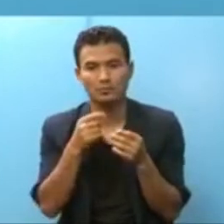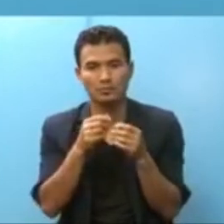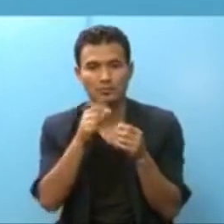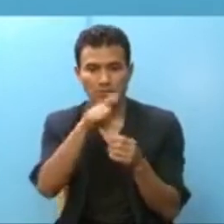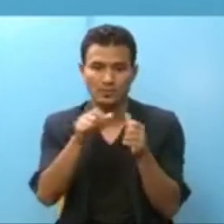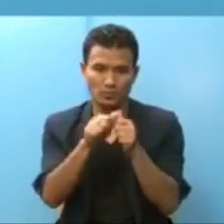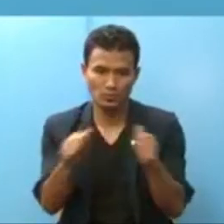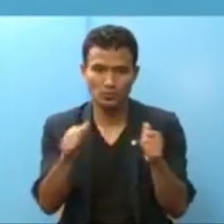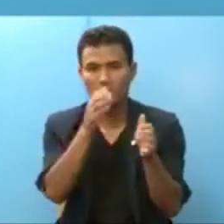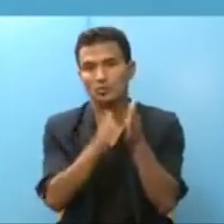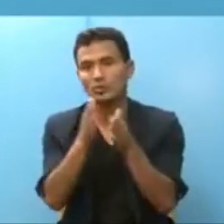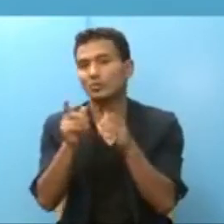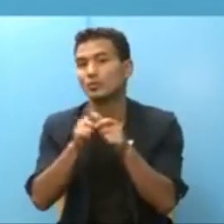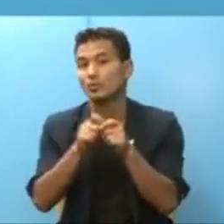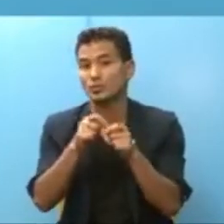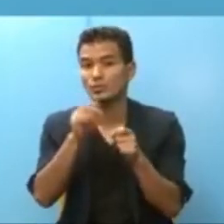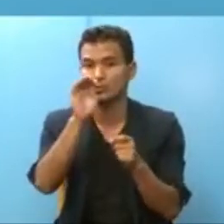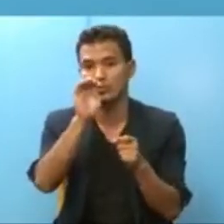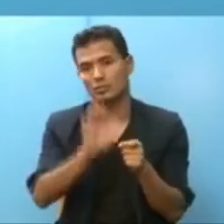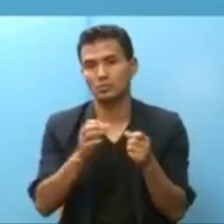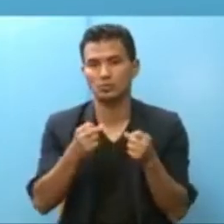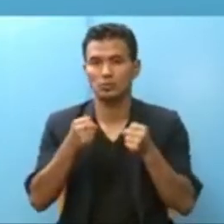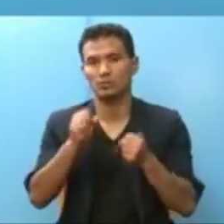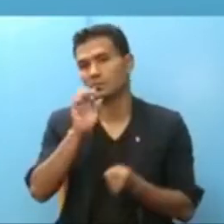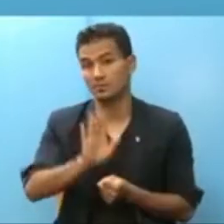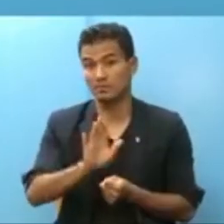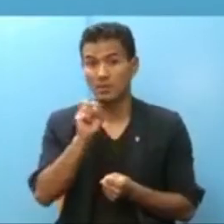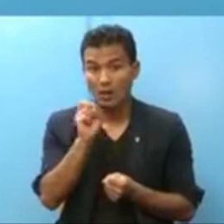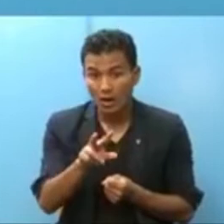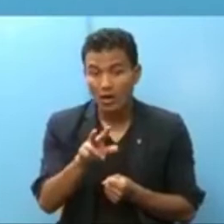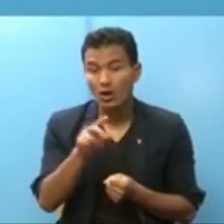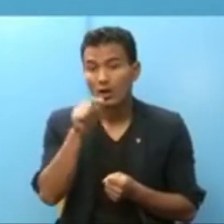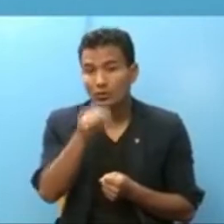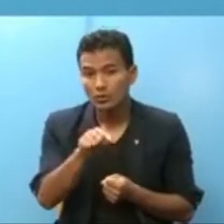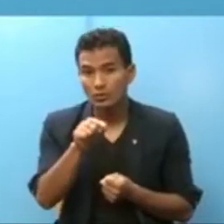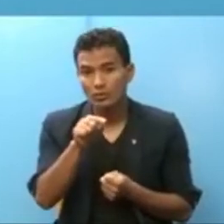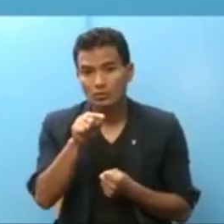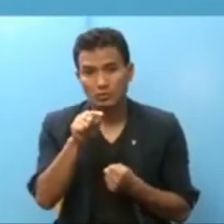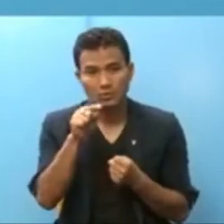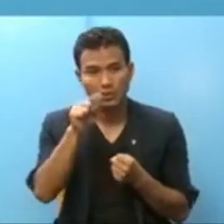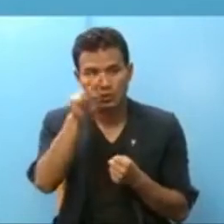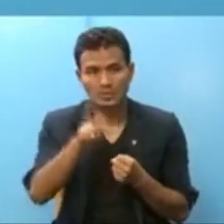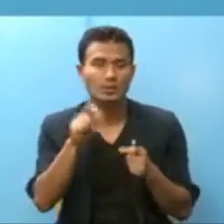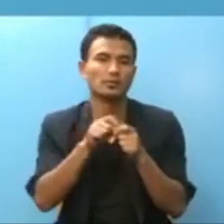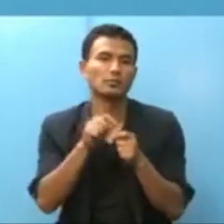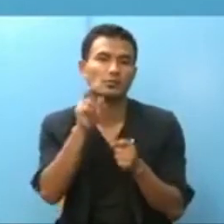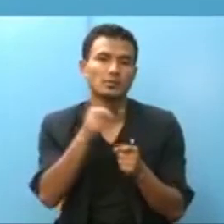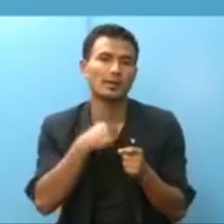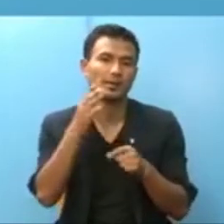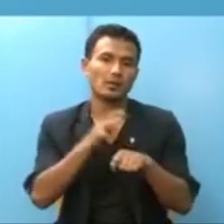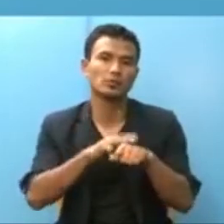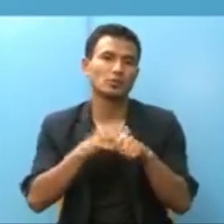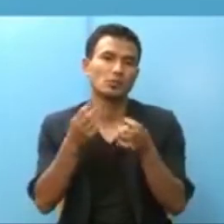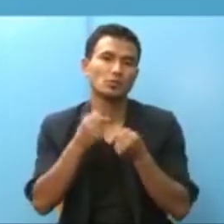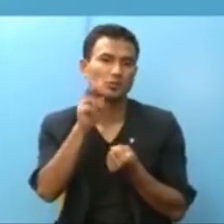प्लान गरनको लागी हमी सक्षम थो तरह त्यों महाल बननो पर हमले चाहां अपचुनिटी